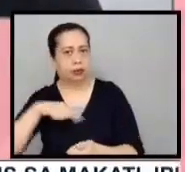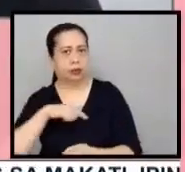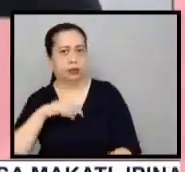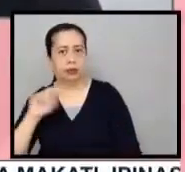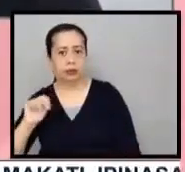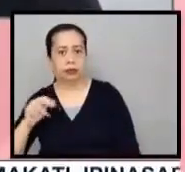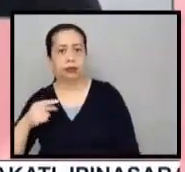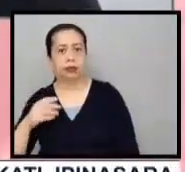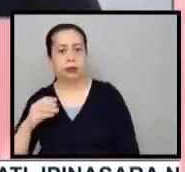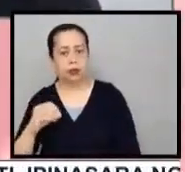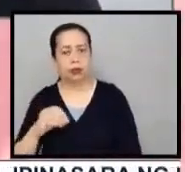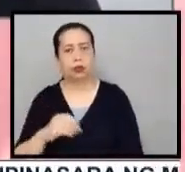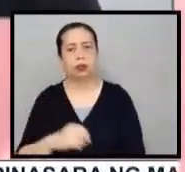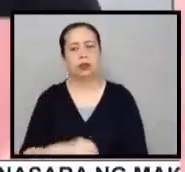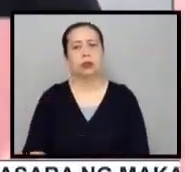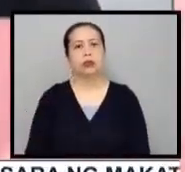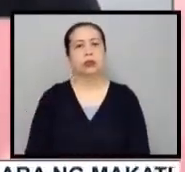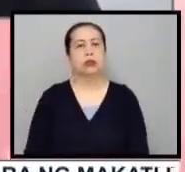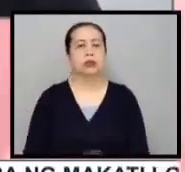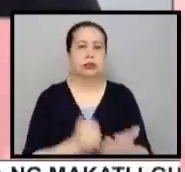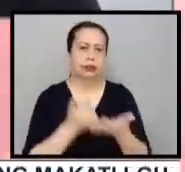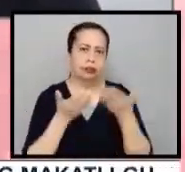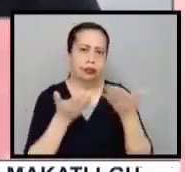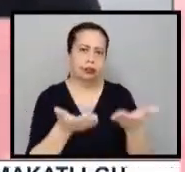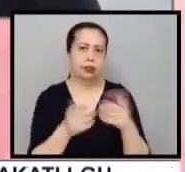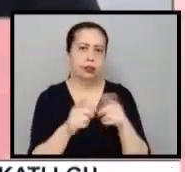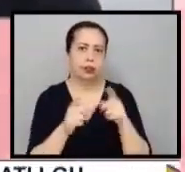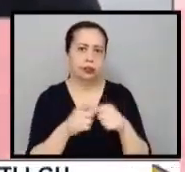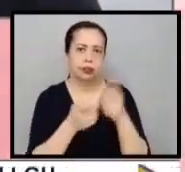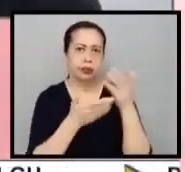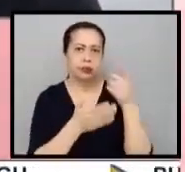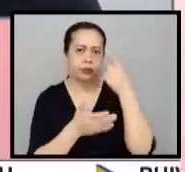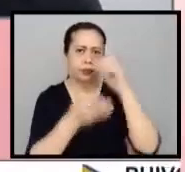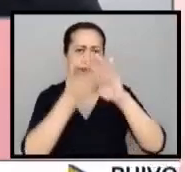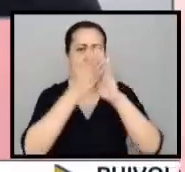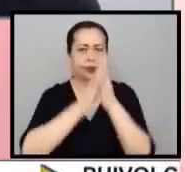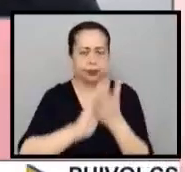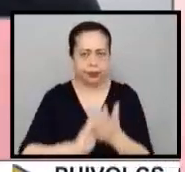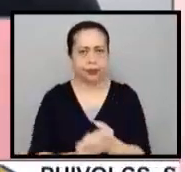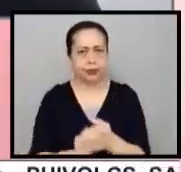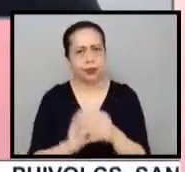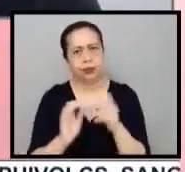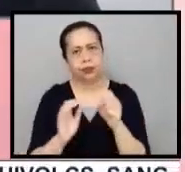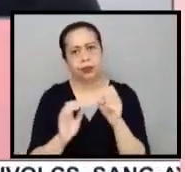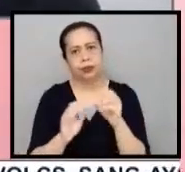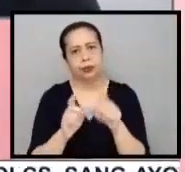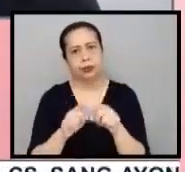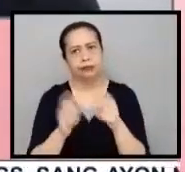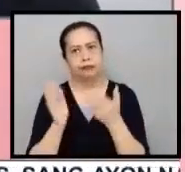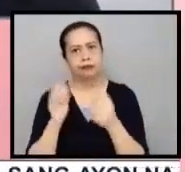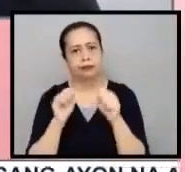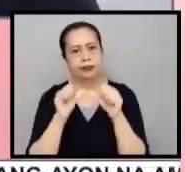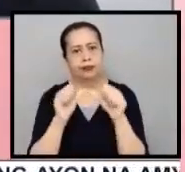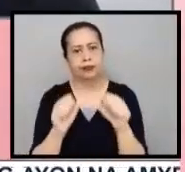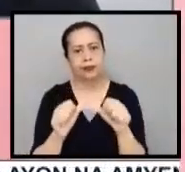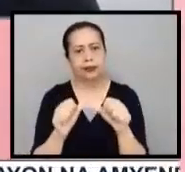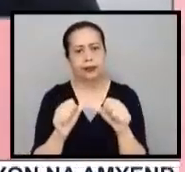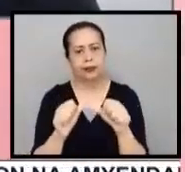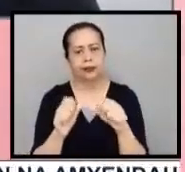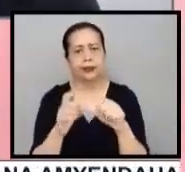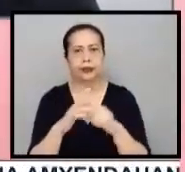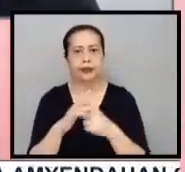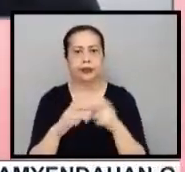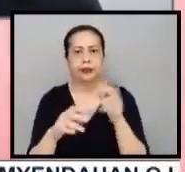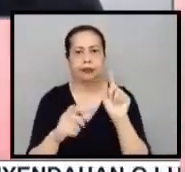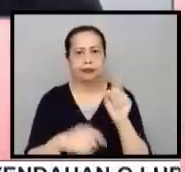ay nagsusulong rin po ng mga initiatives pang kapayapaan. Mm-hmm. Kaya bilang pagpapatuloy sa nasimulang First National